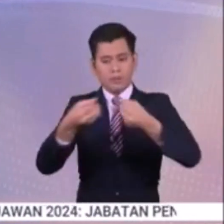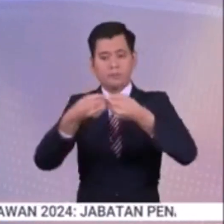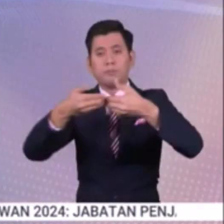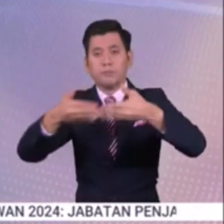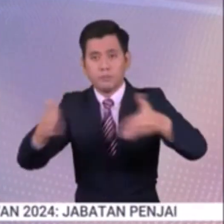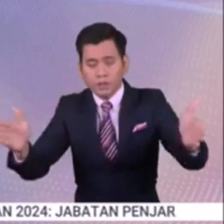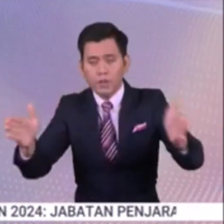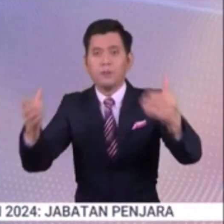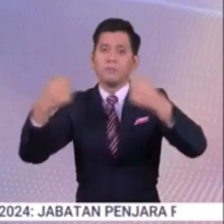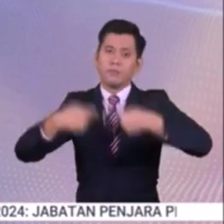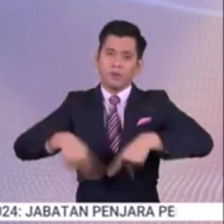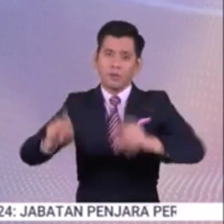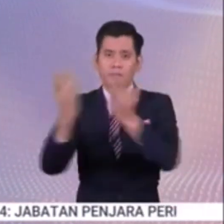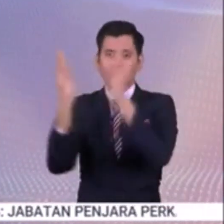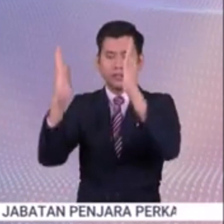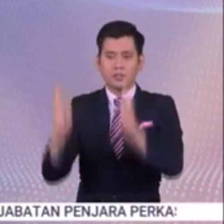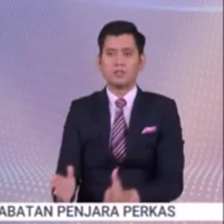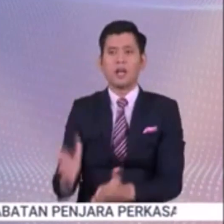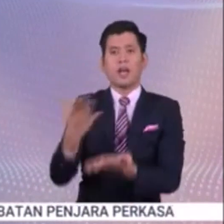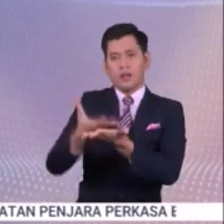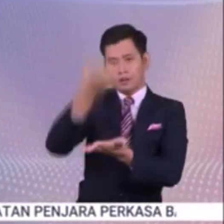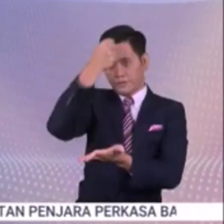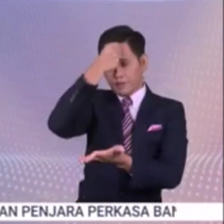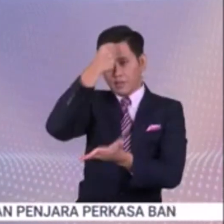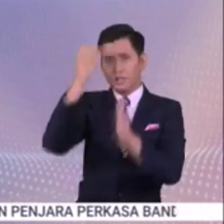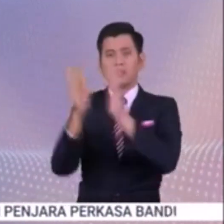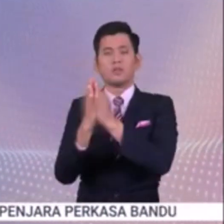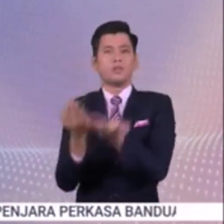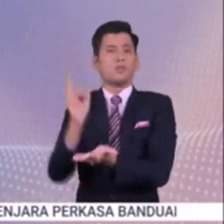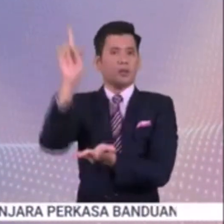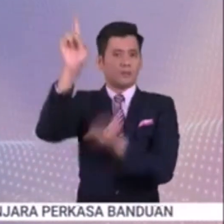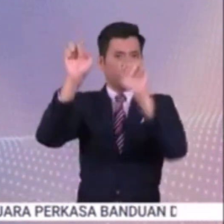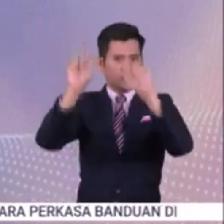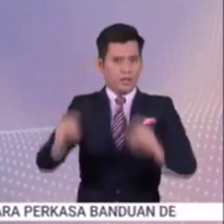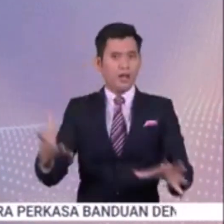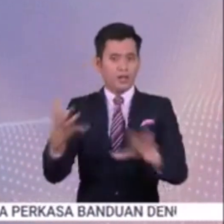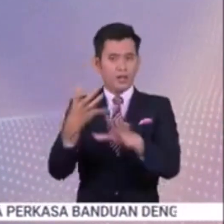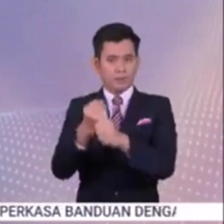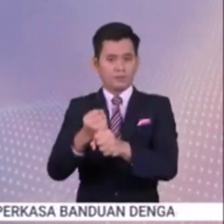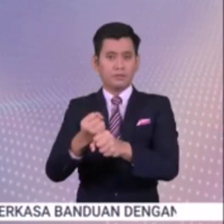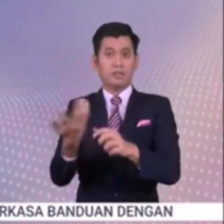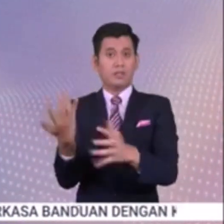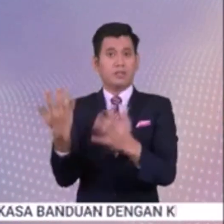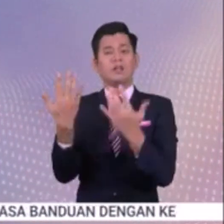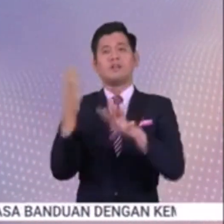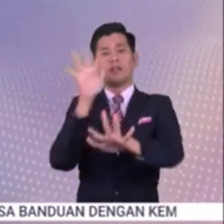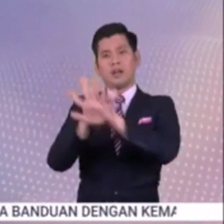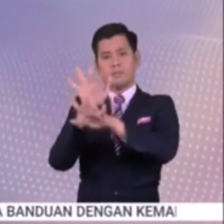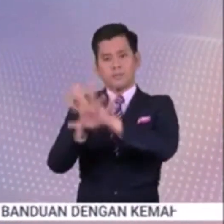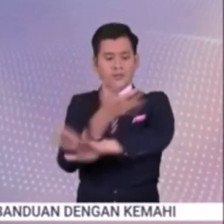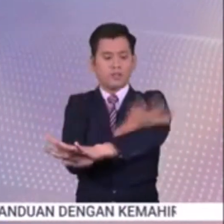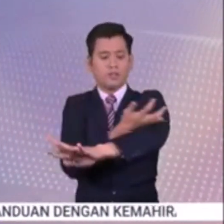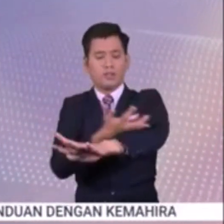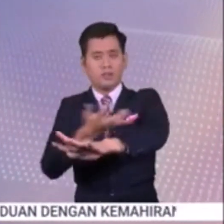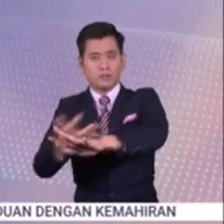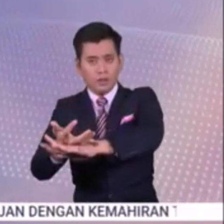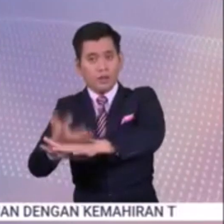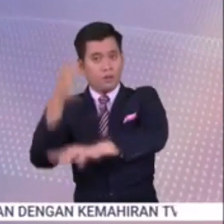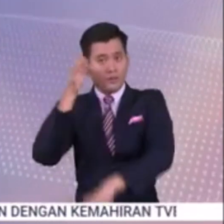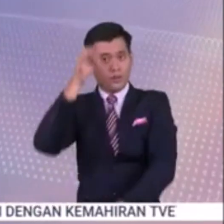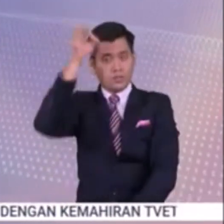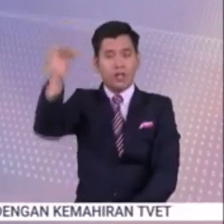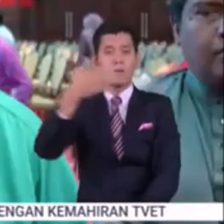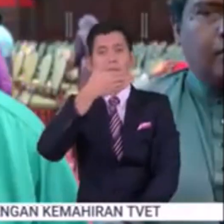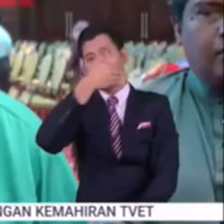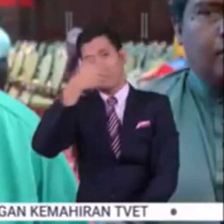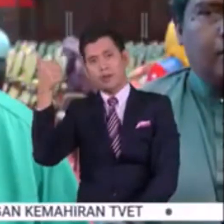tahfiz mempelbagaikan bidang kemahiran. Secara tidak langsung, dapat melahirkan generasi modal insan yang baik untuk masa depan negara.